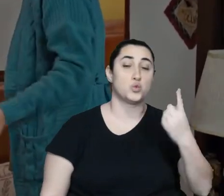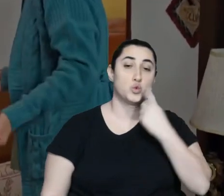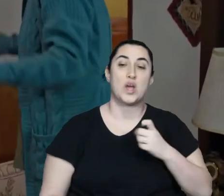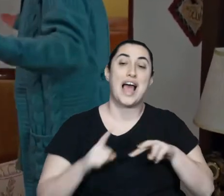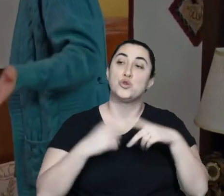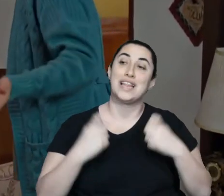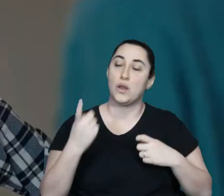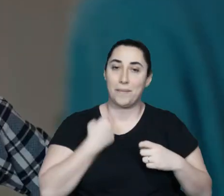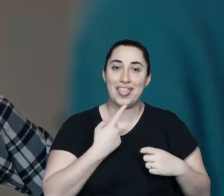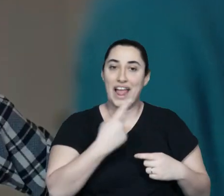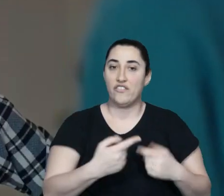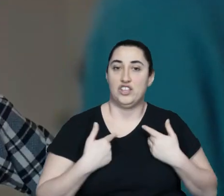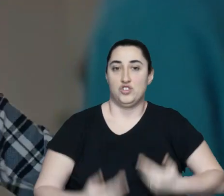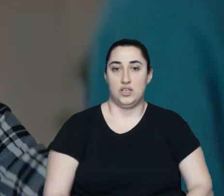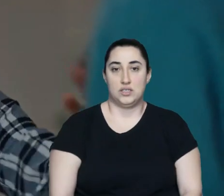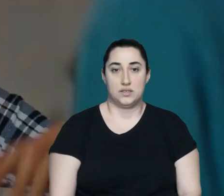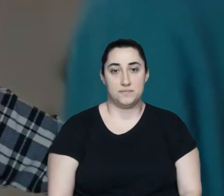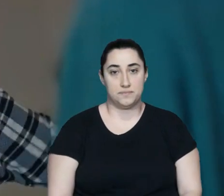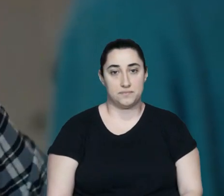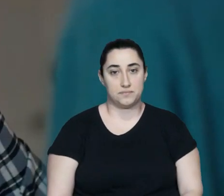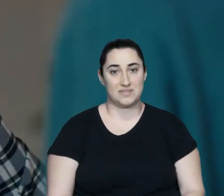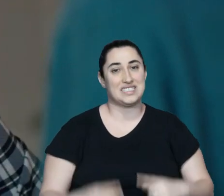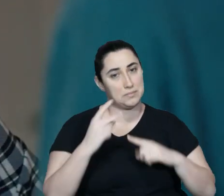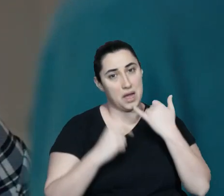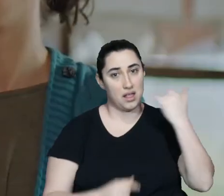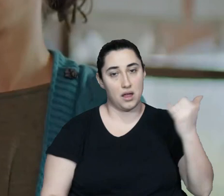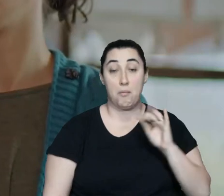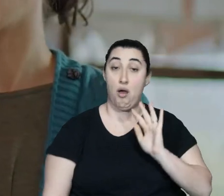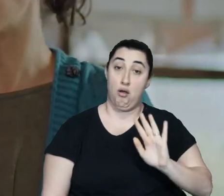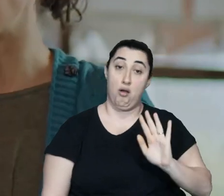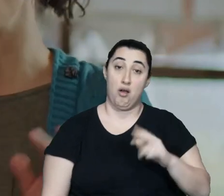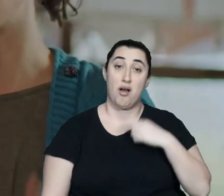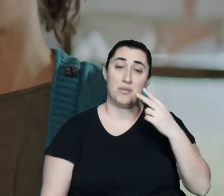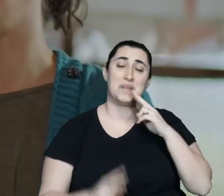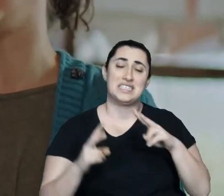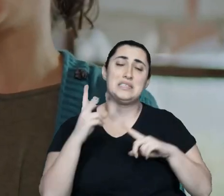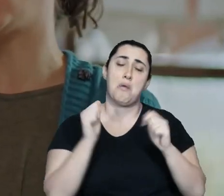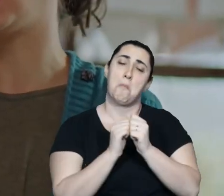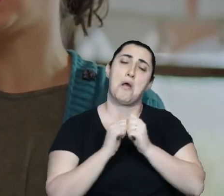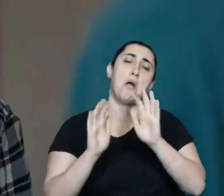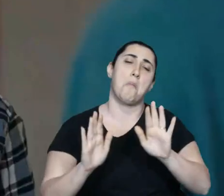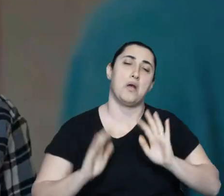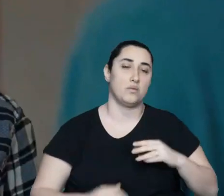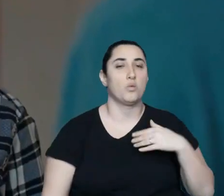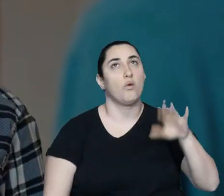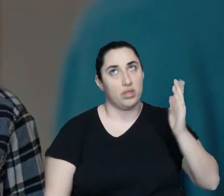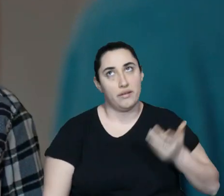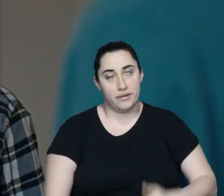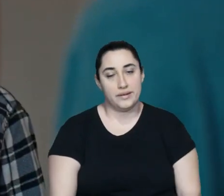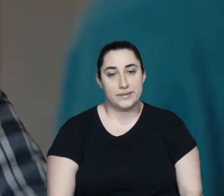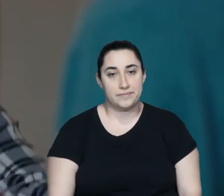sorsa Aysu nerede diye ne diyeceğiz biz? İsmail'i mi arasak ya? Heh. Ablam kesin İsmail'in yanındadır şu anda. Yok değildir